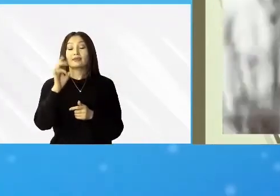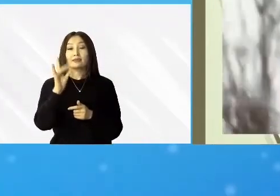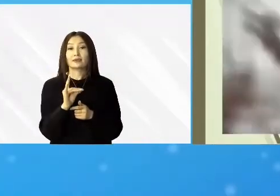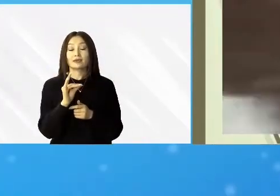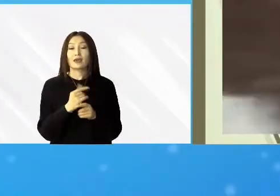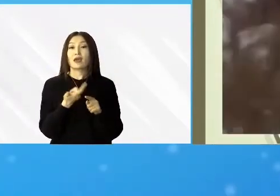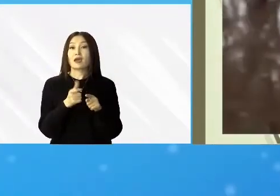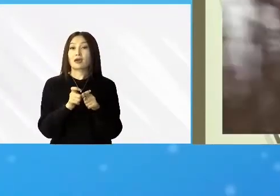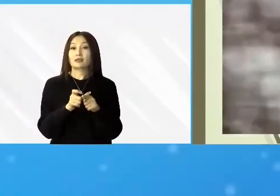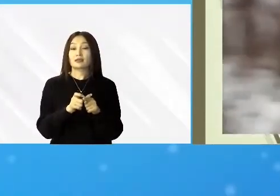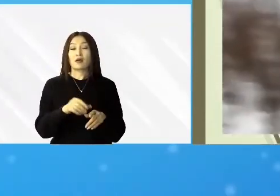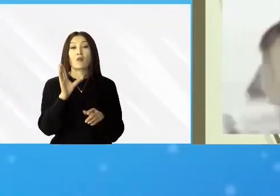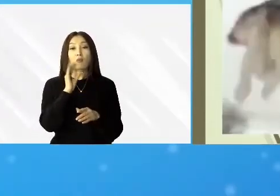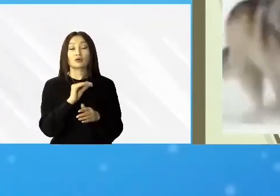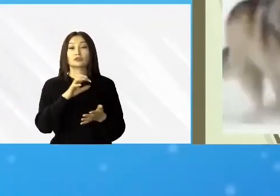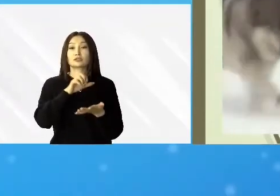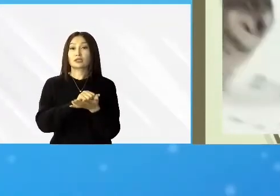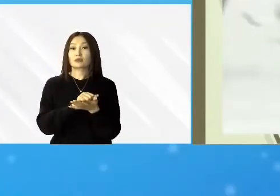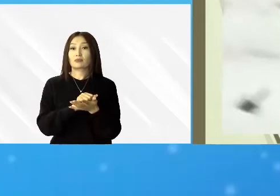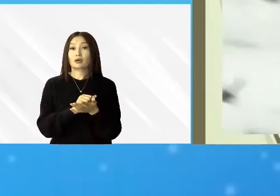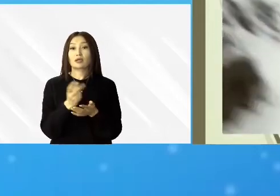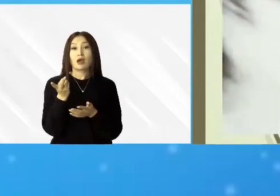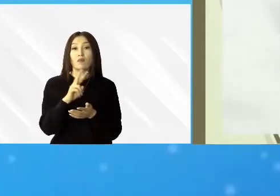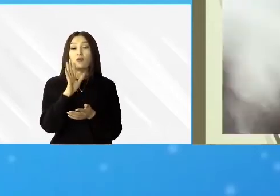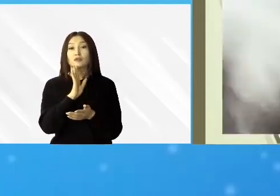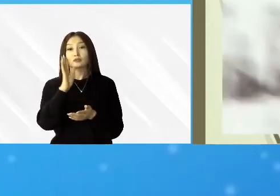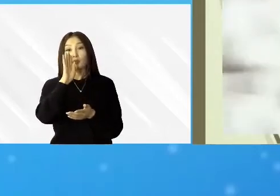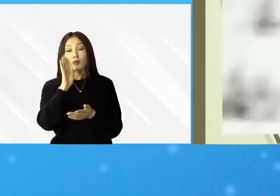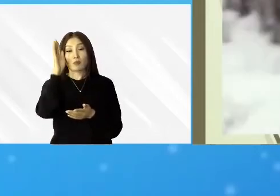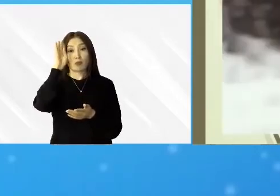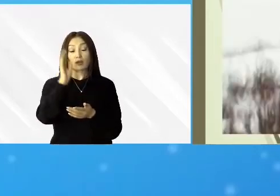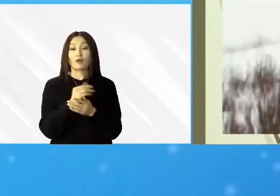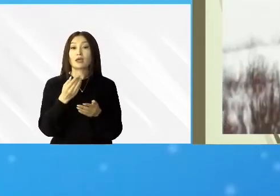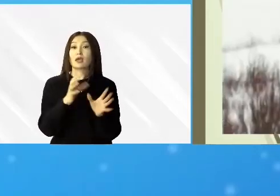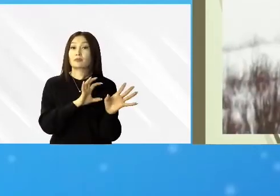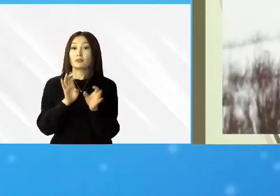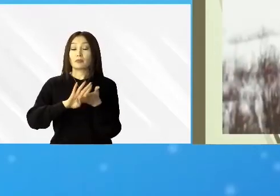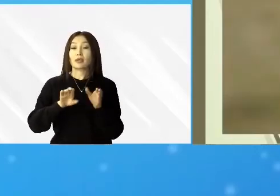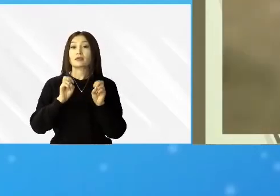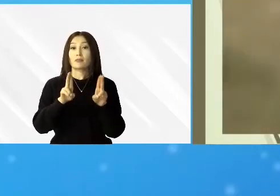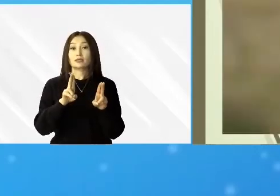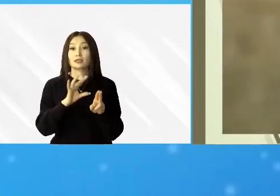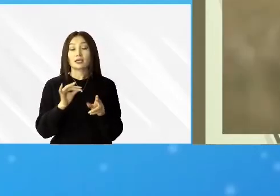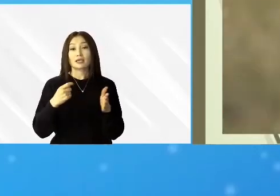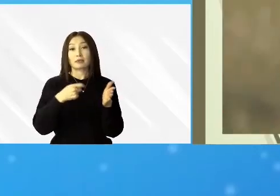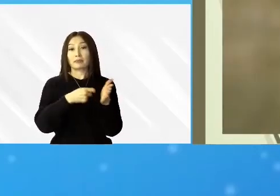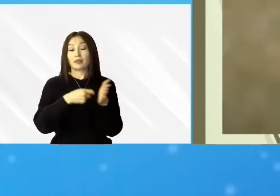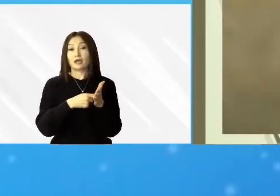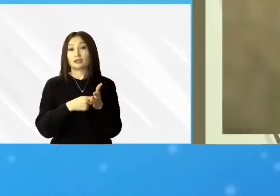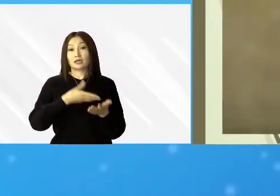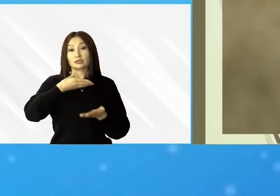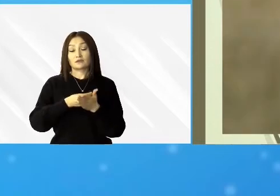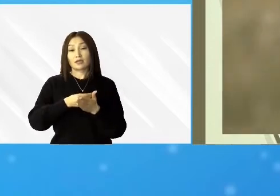стаи. Этот ранг могут занимать волки обоих полов. Они обеспечивают безопасность и пропитание своих